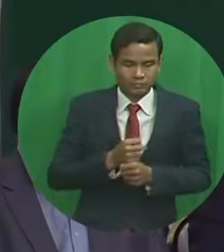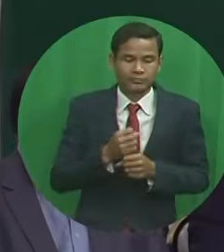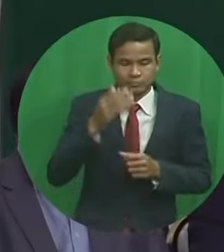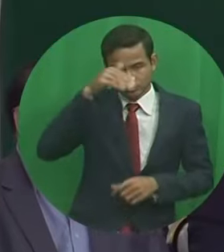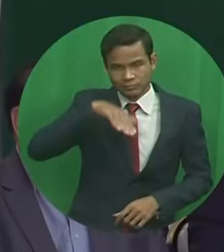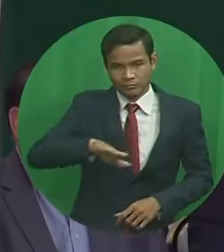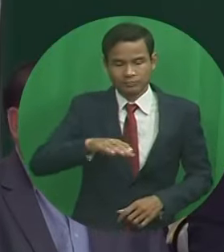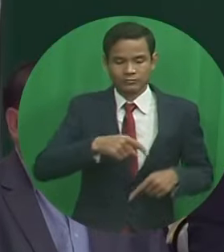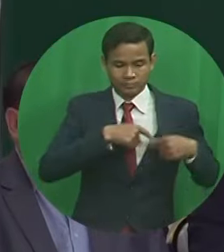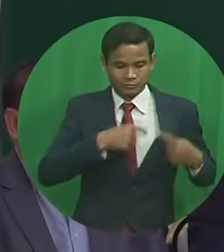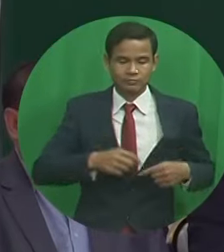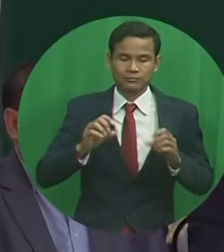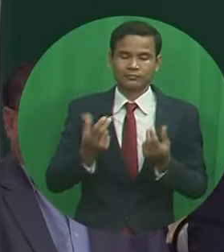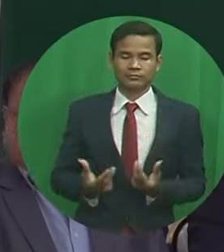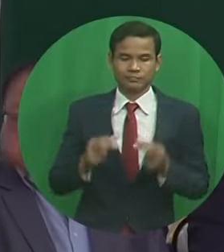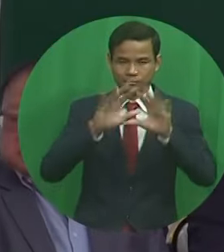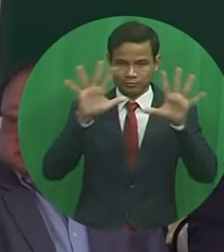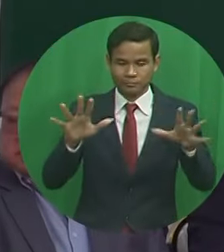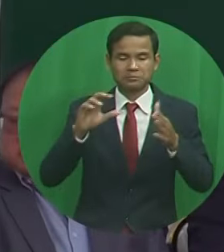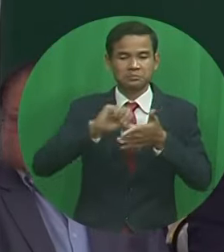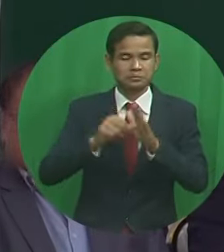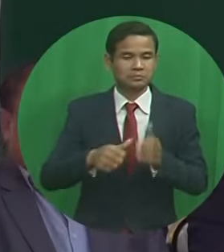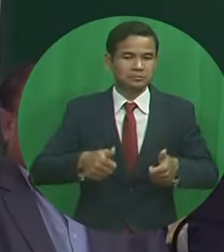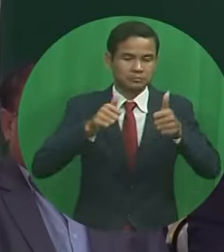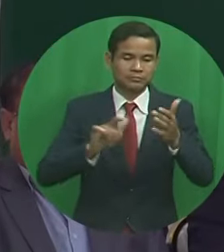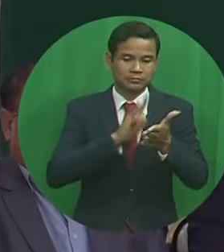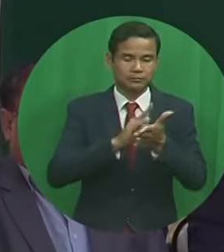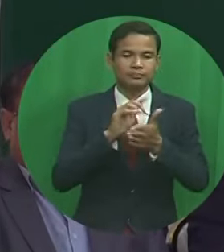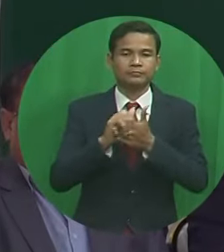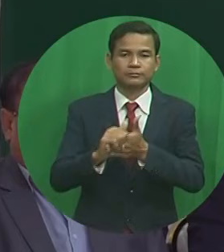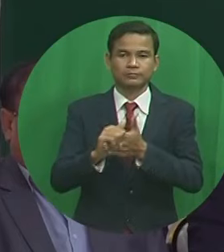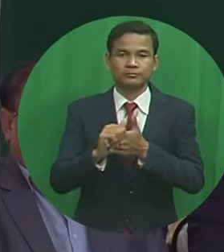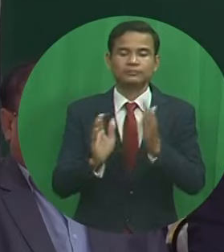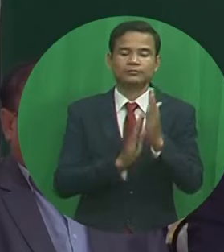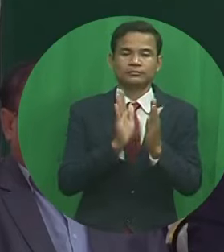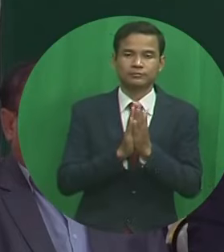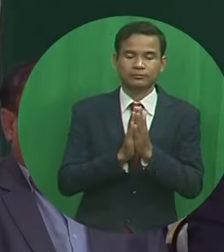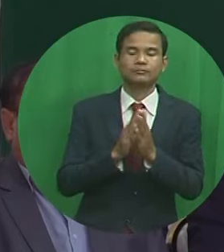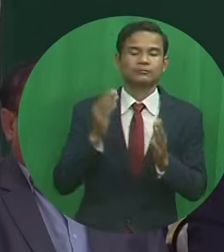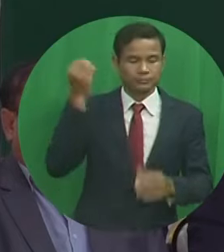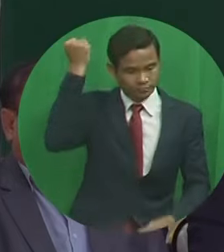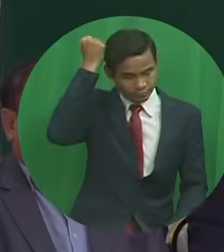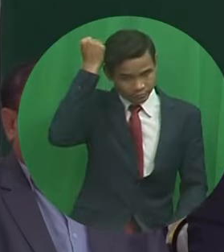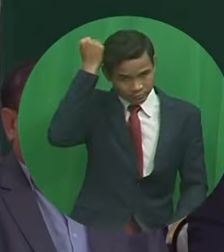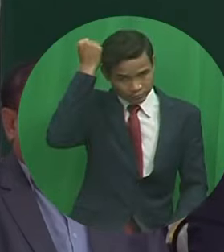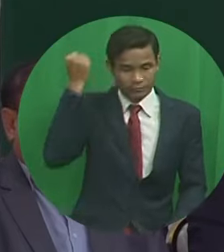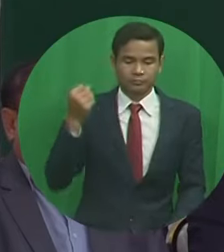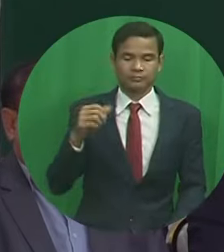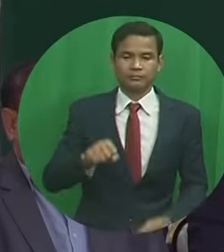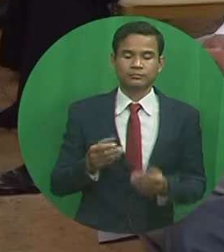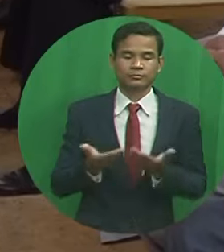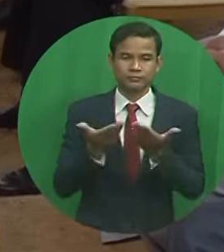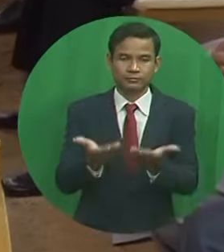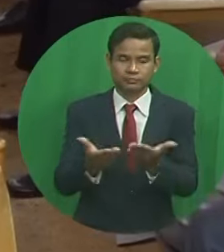ទឹកចិត្តជាថ្លាប្រពៃនិងមានអត្តន័យដែលរដ្ឋាភិបាលនៃសាធារណរដ្ឋប្រជាធិបតេយ្យប្រជាមានិតឡាវថ្វាយ